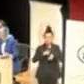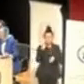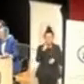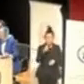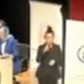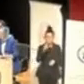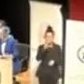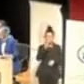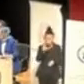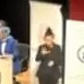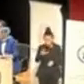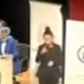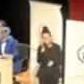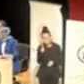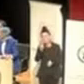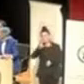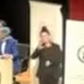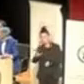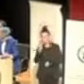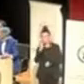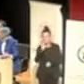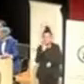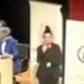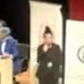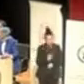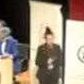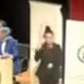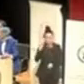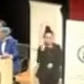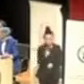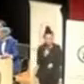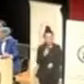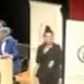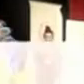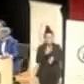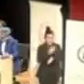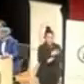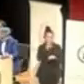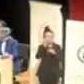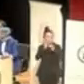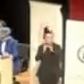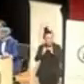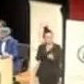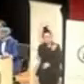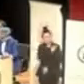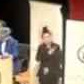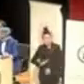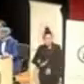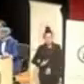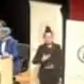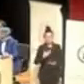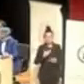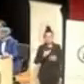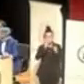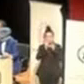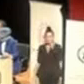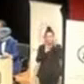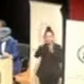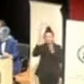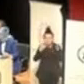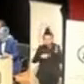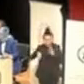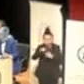2023 yılı Cumhuriyeti, vatan, millet sevgisini, doğayı ezgileriyle, sesiyle